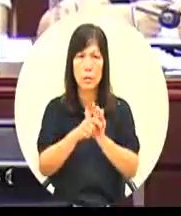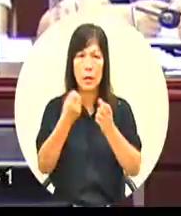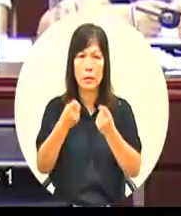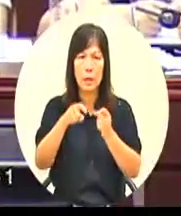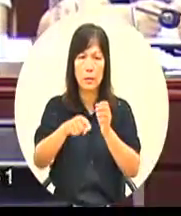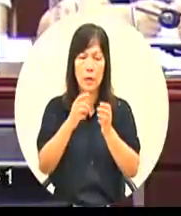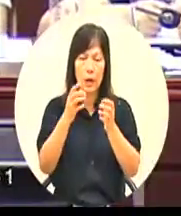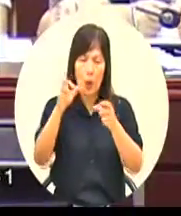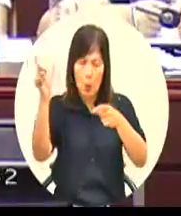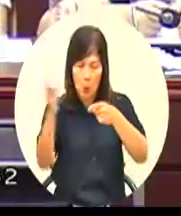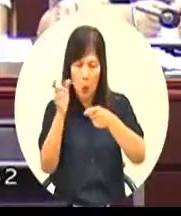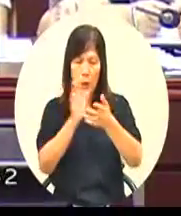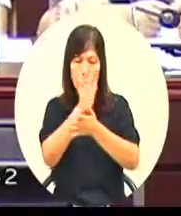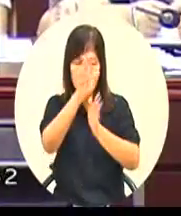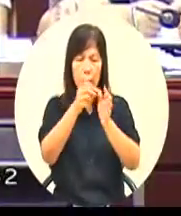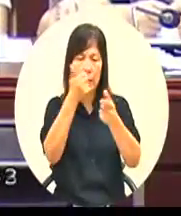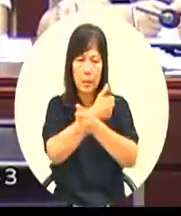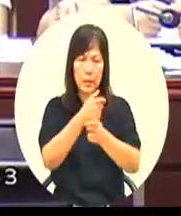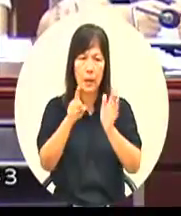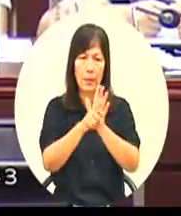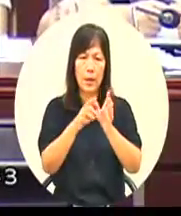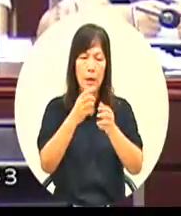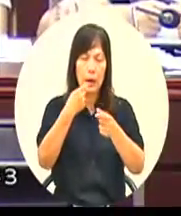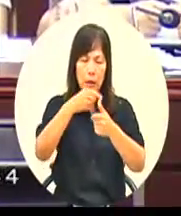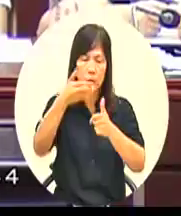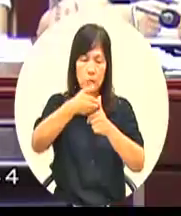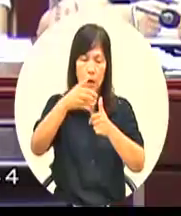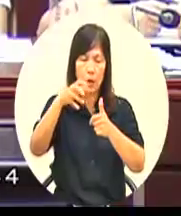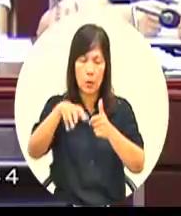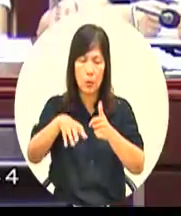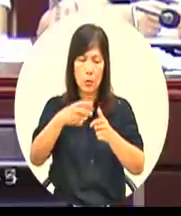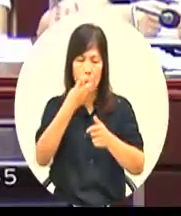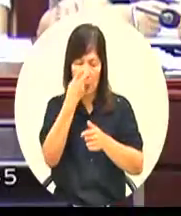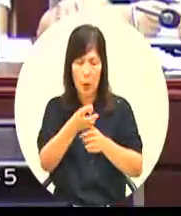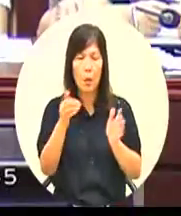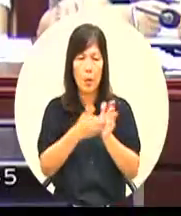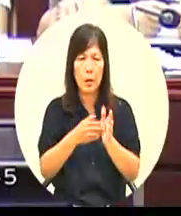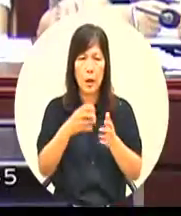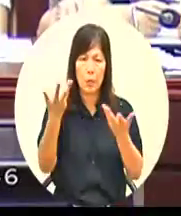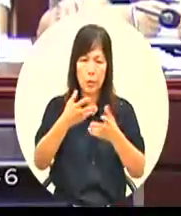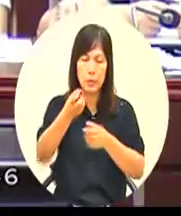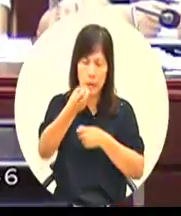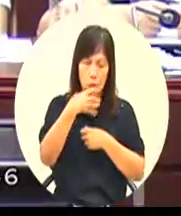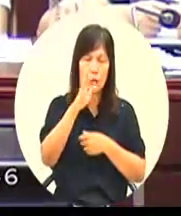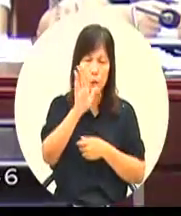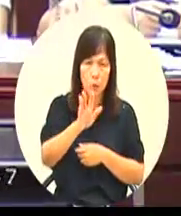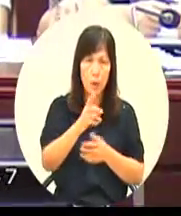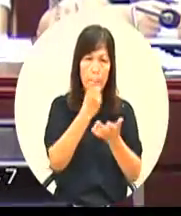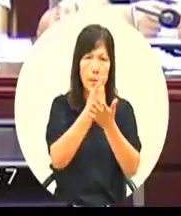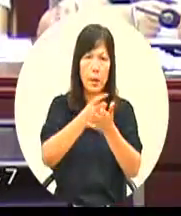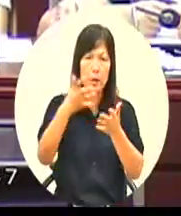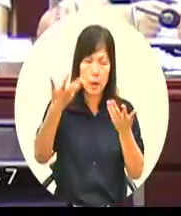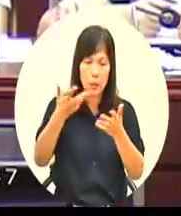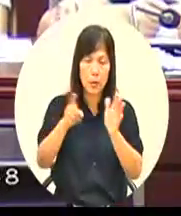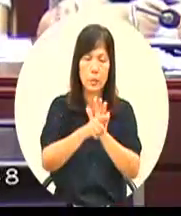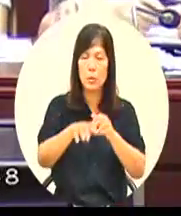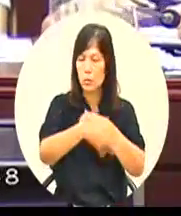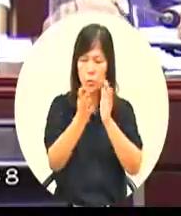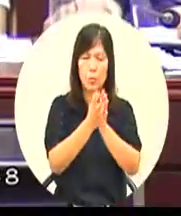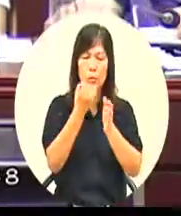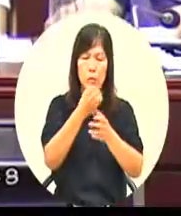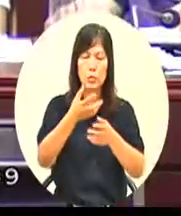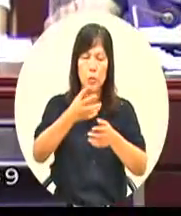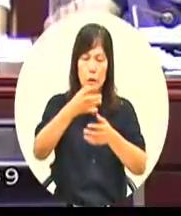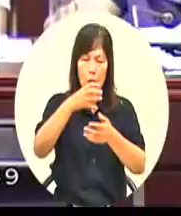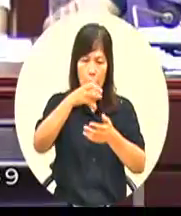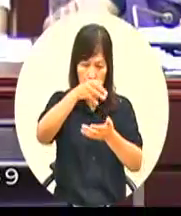灾后几乎代替教育局整个都去看了一遍然后把问题反映给我们，那其实每一个都已经列入我们灾后复原的